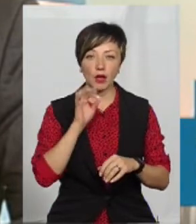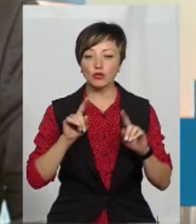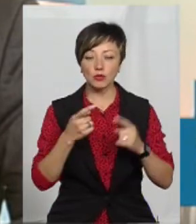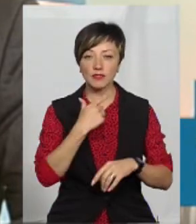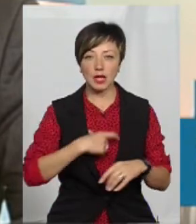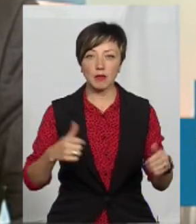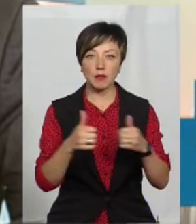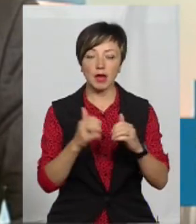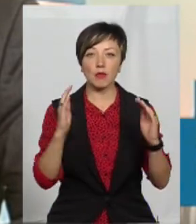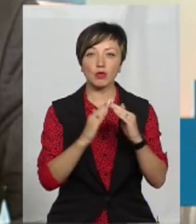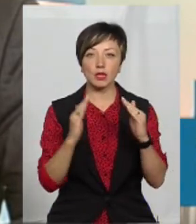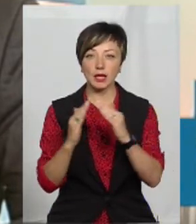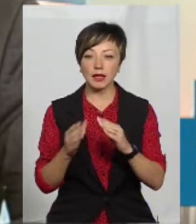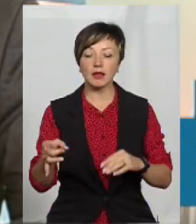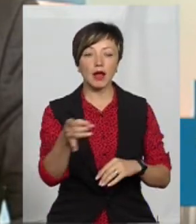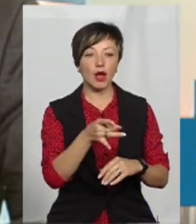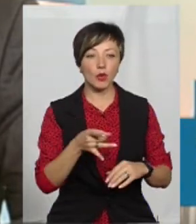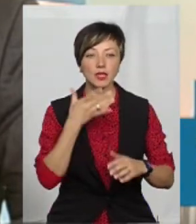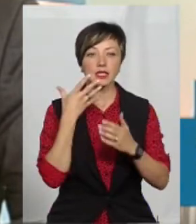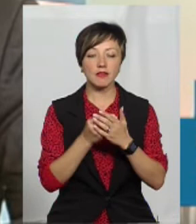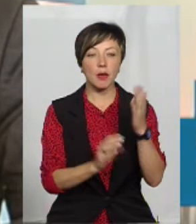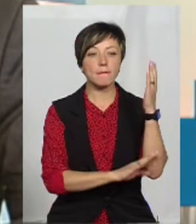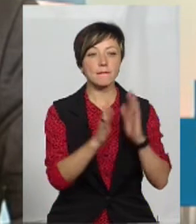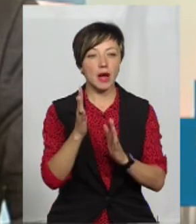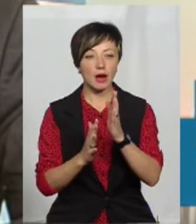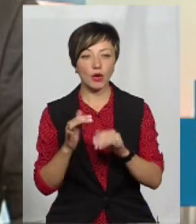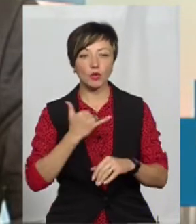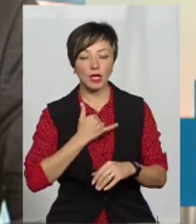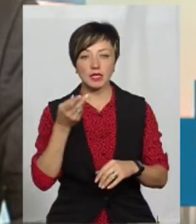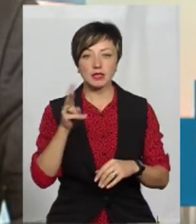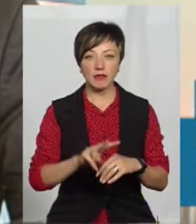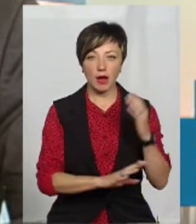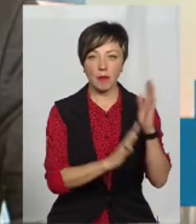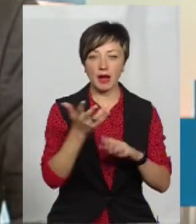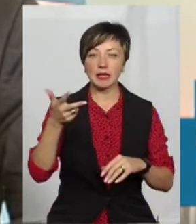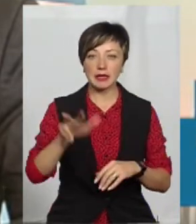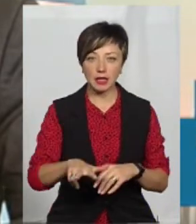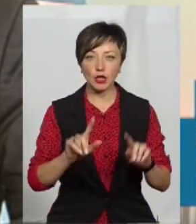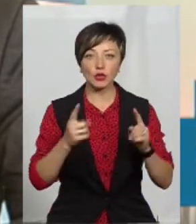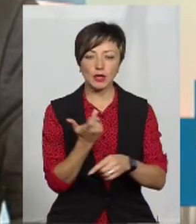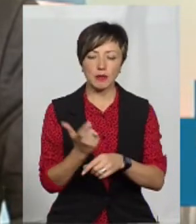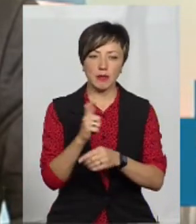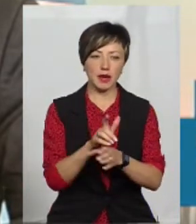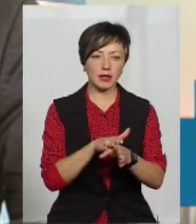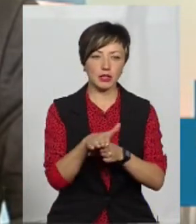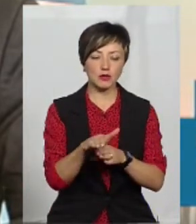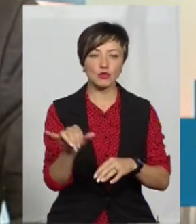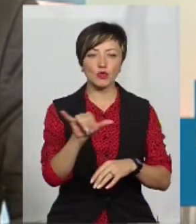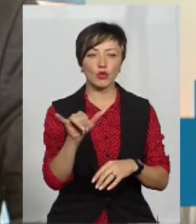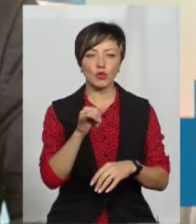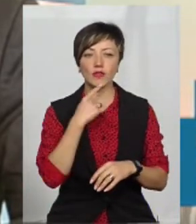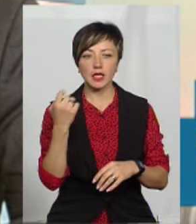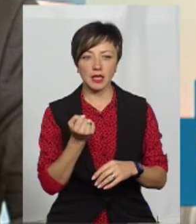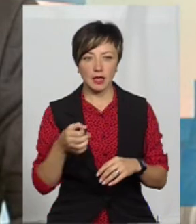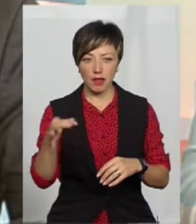зробити в себе біля будинків на мікрорайоні свій парк? Тим більше в нас два парки, три парки, які вже дуже перенасичені, особливо в суботу і в